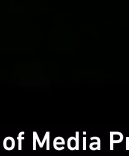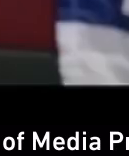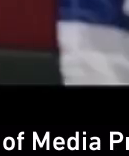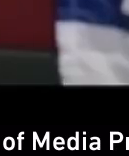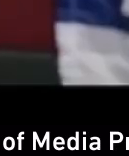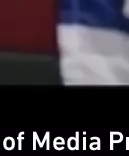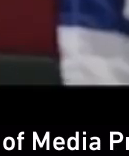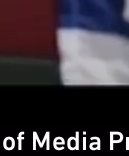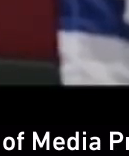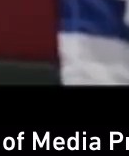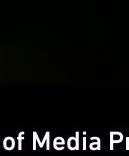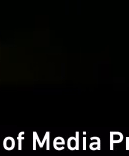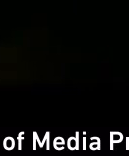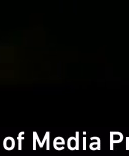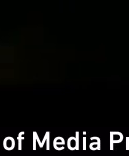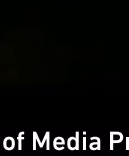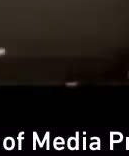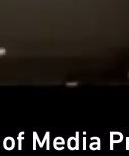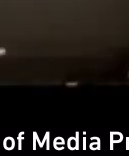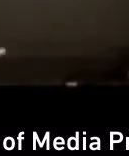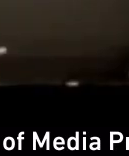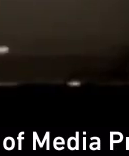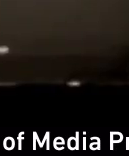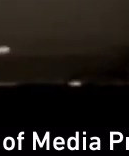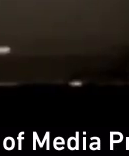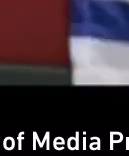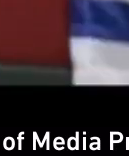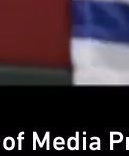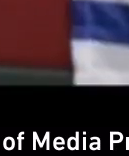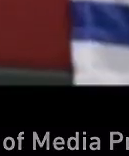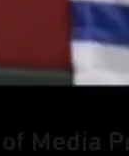Sarul Daniel. Ya. Bos mana?